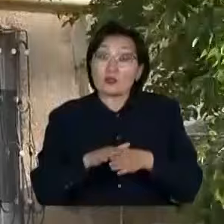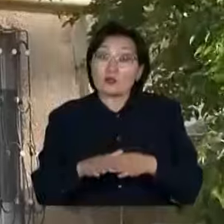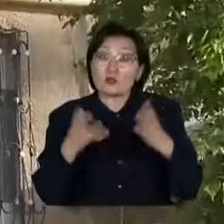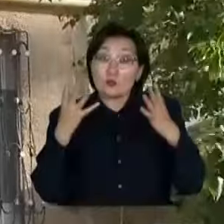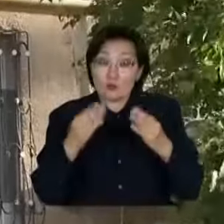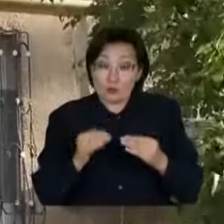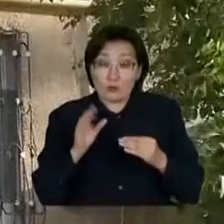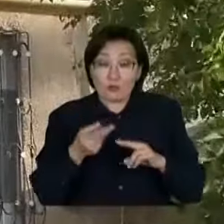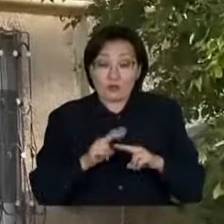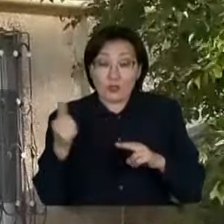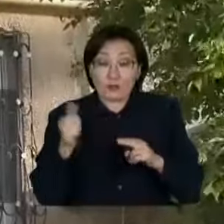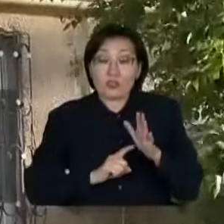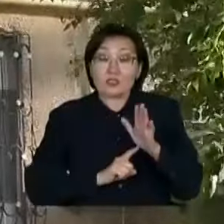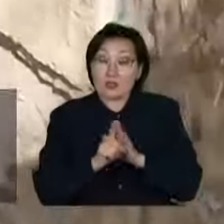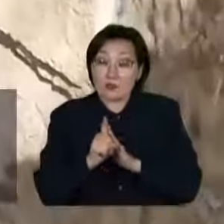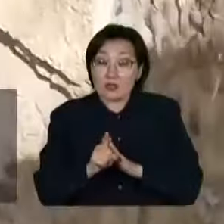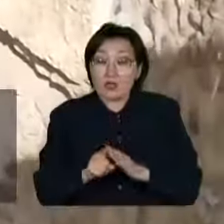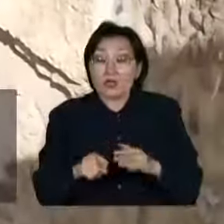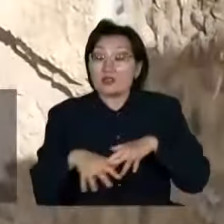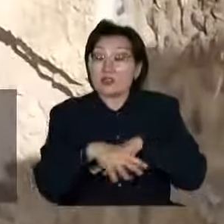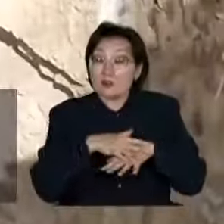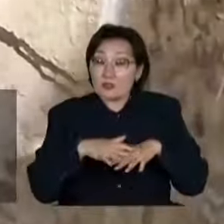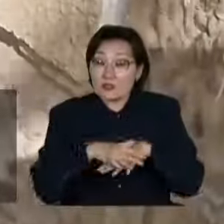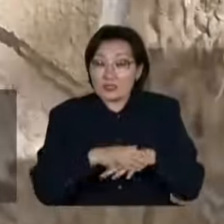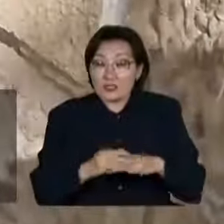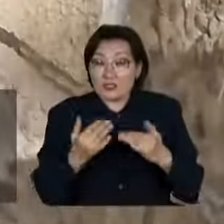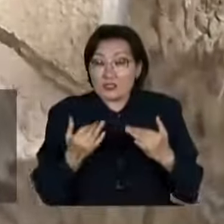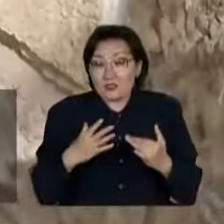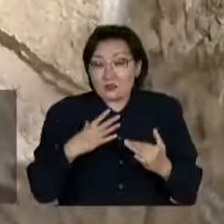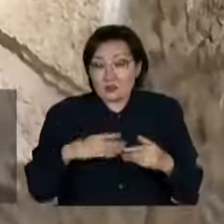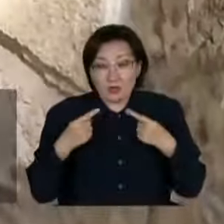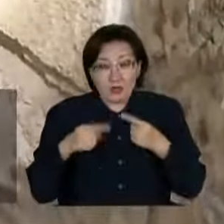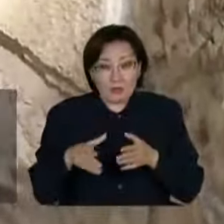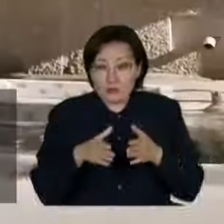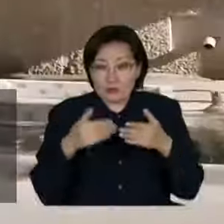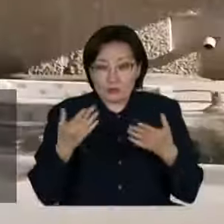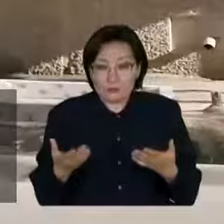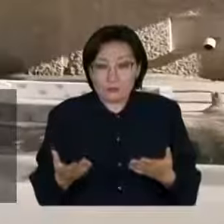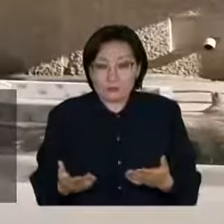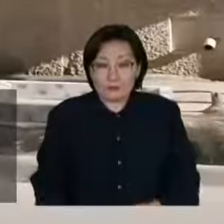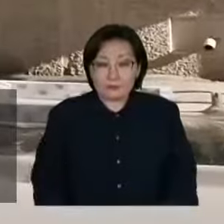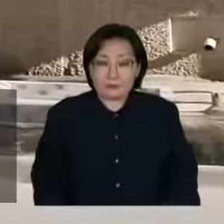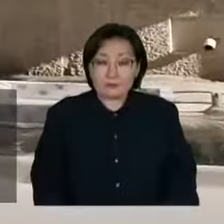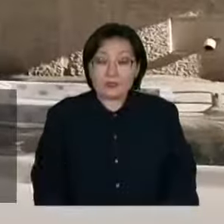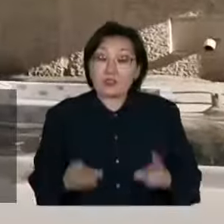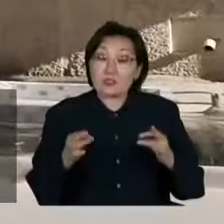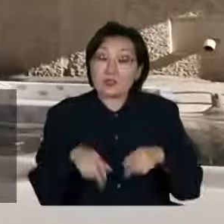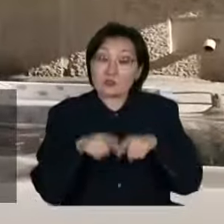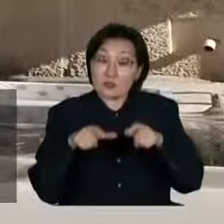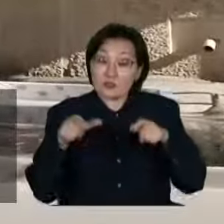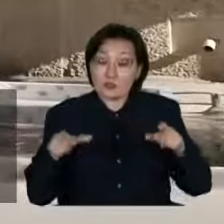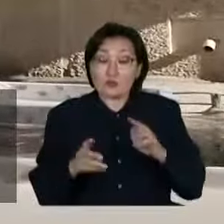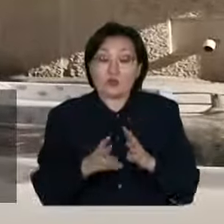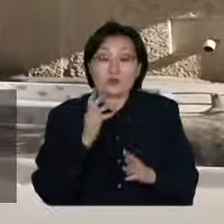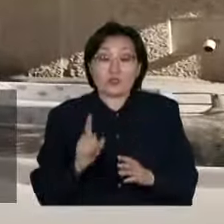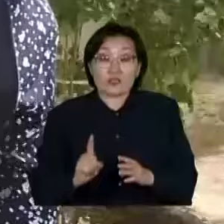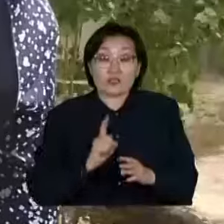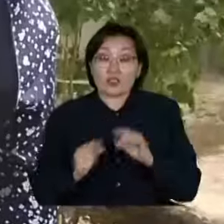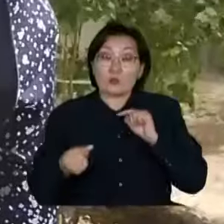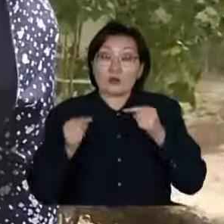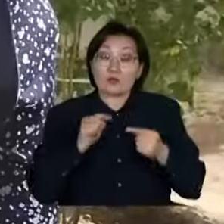аптада қолға алынады екен. Қырқына шыдаған тұрғындарға 41-ні шыдас беруден басқа амал жоқсың айлы. Алайда азаматтар кезек күтуге